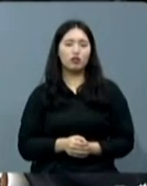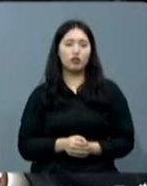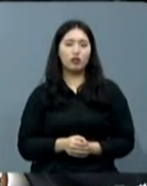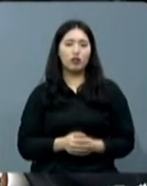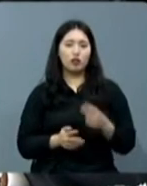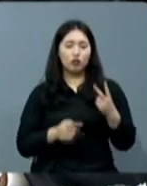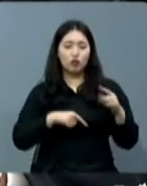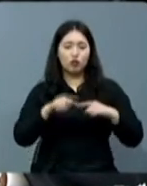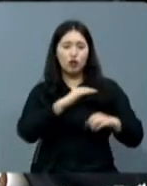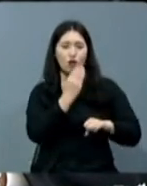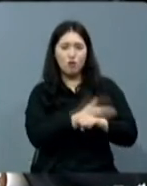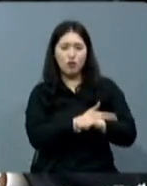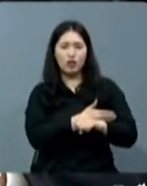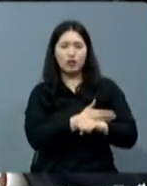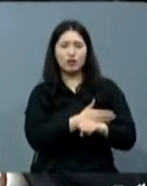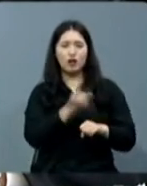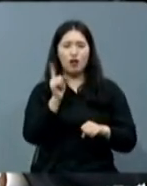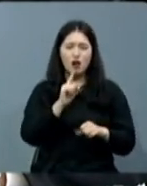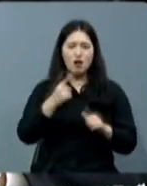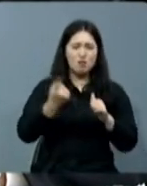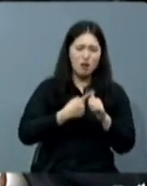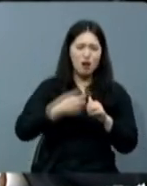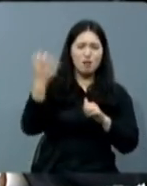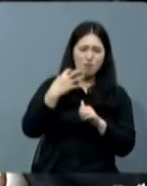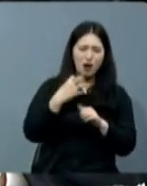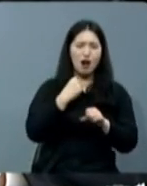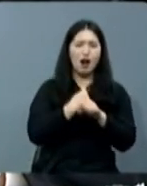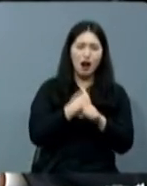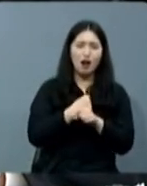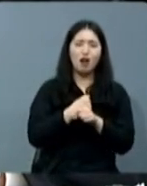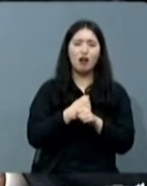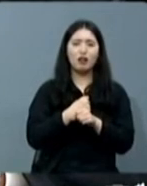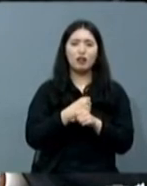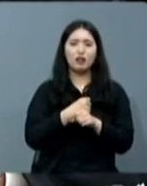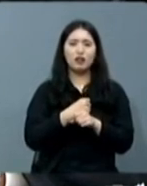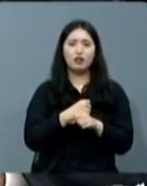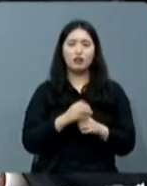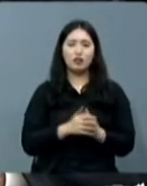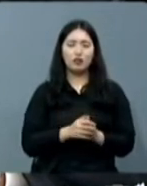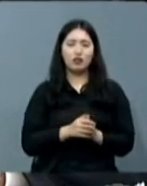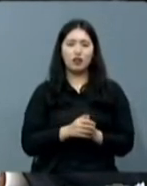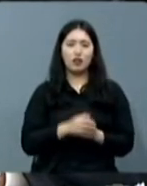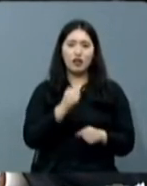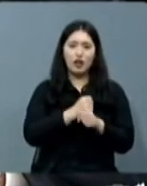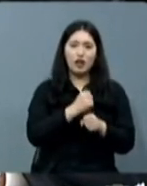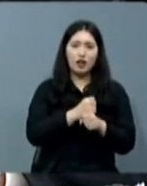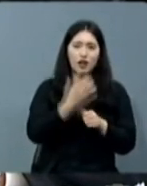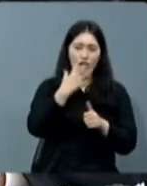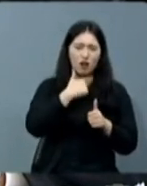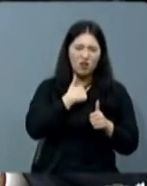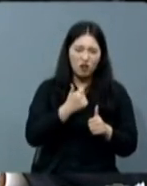정권에서 가진 핍박을 다 받으면서 뭐 다 털리면서 이렇게 의연하게 수사해온 것이